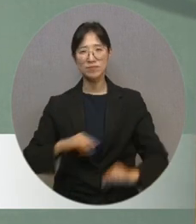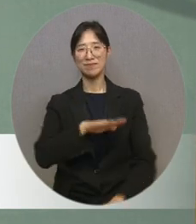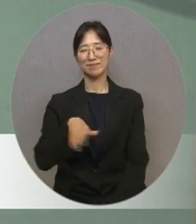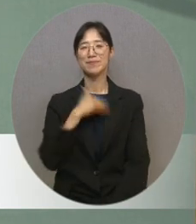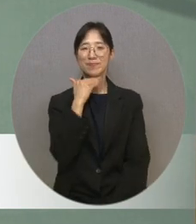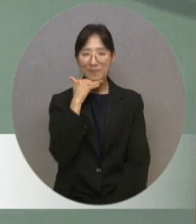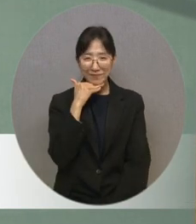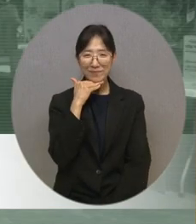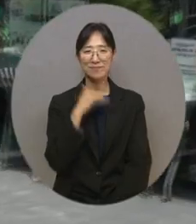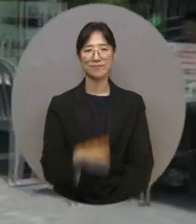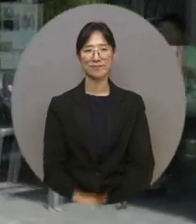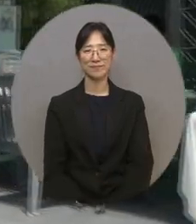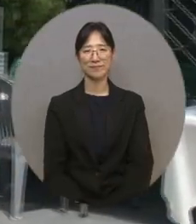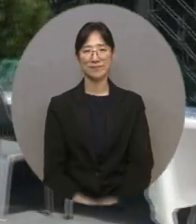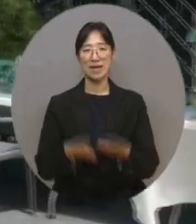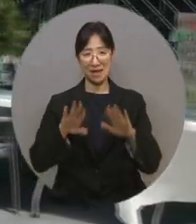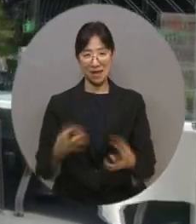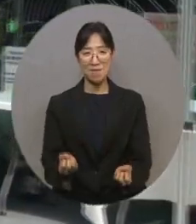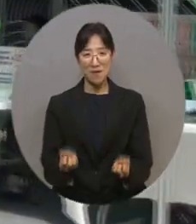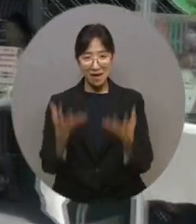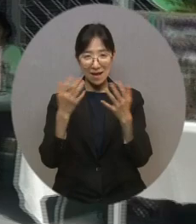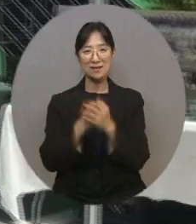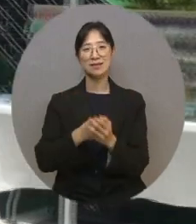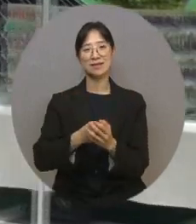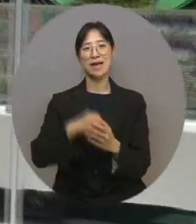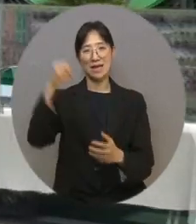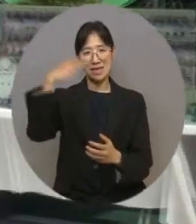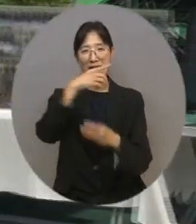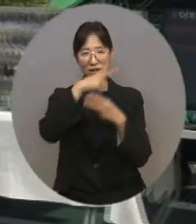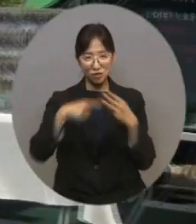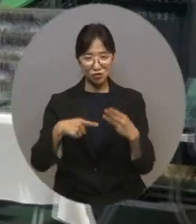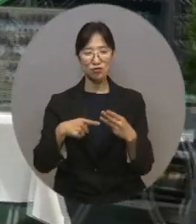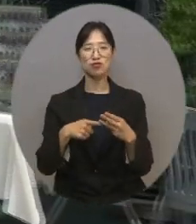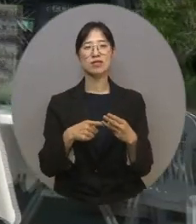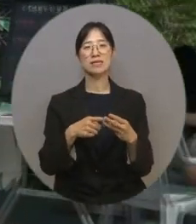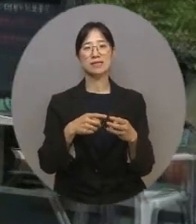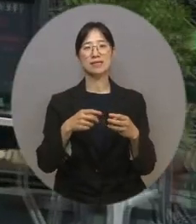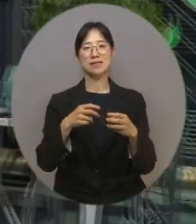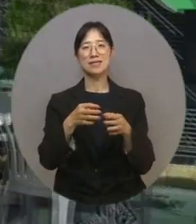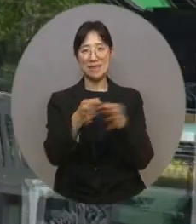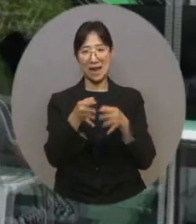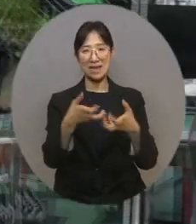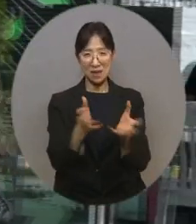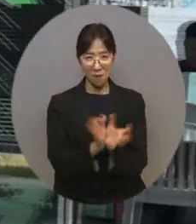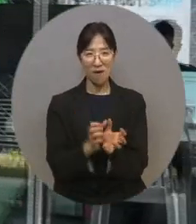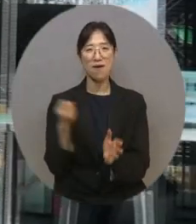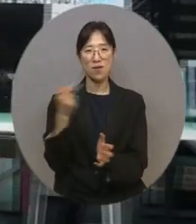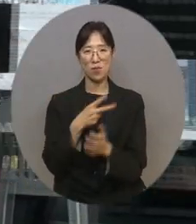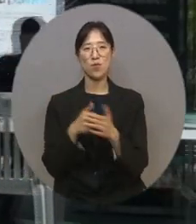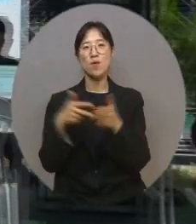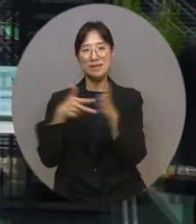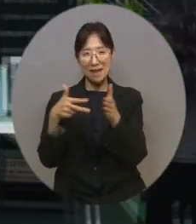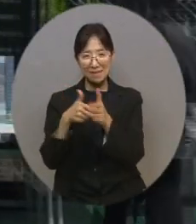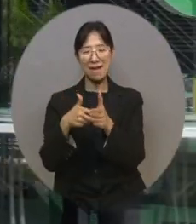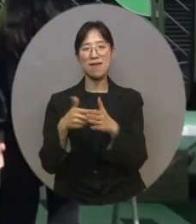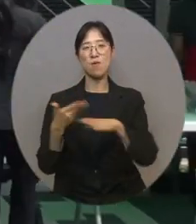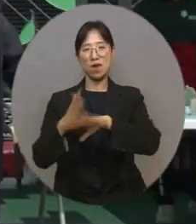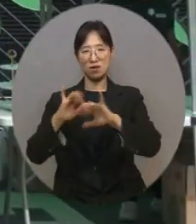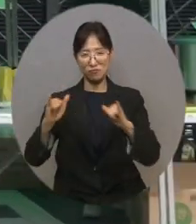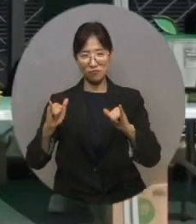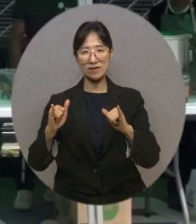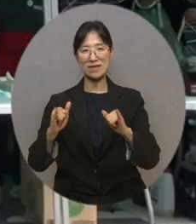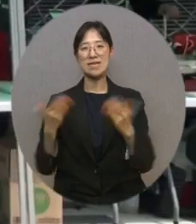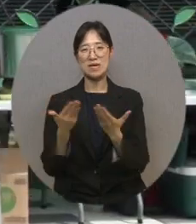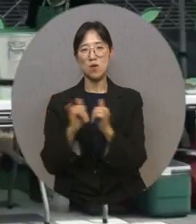저희는 기다리고 있습니다. 이번 행사에는 양주시 상인회 19개 업체와 나눔고용복지재단 이용 외국인 근로자로